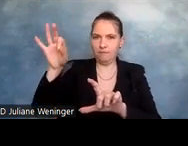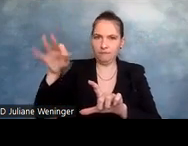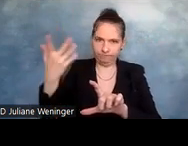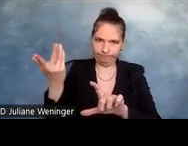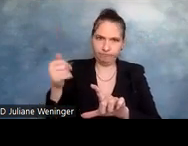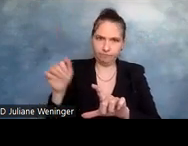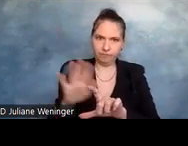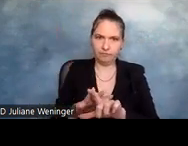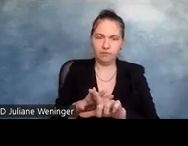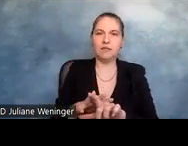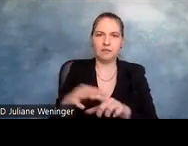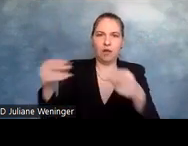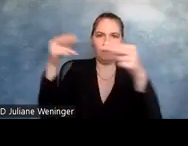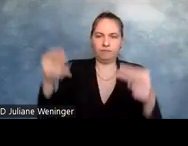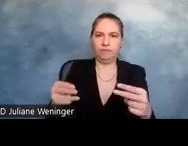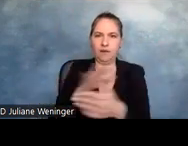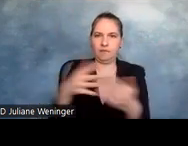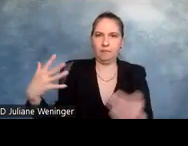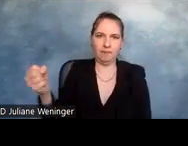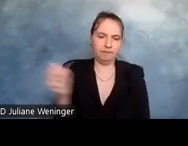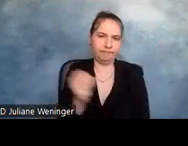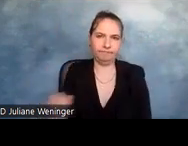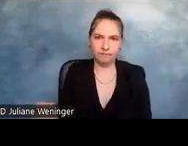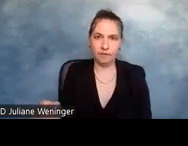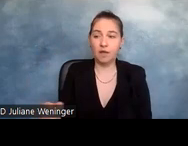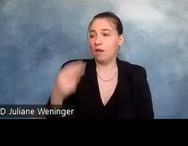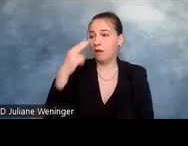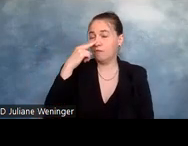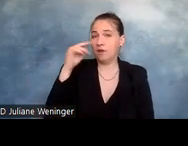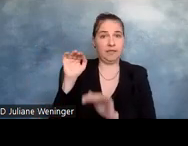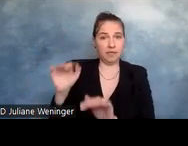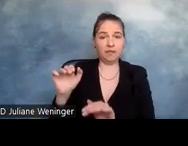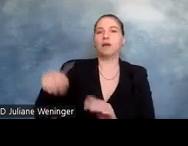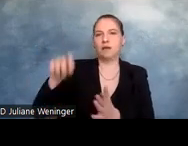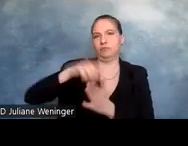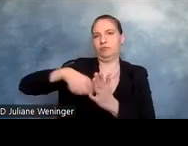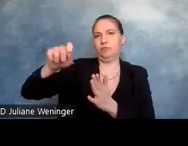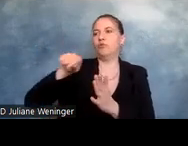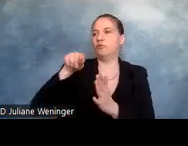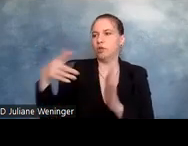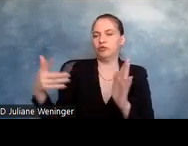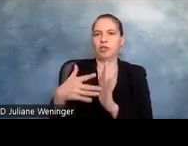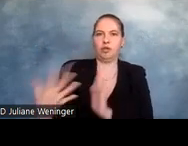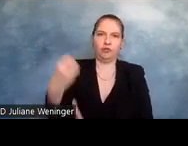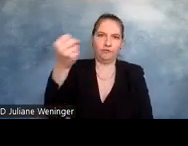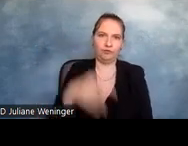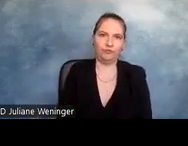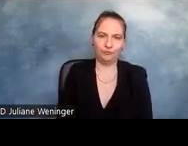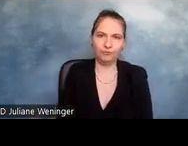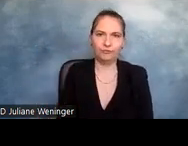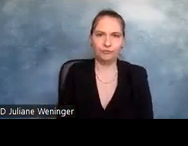been identified. Wenn der Fehler nicht aufkommt, kann man wieder Häkchen dran setzen, dann ist dieser Checkpunkt erfüllt.